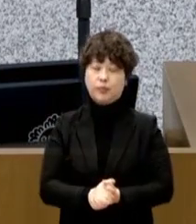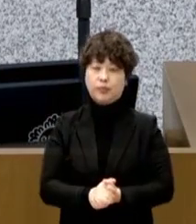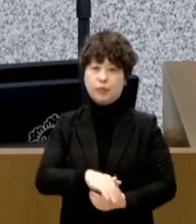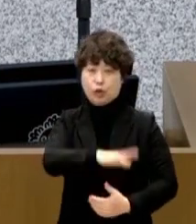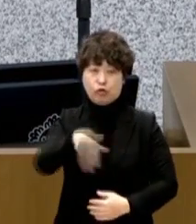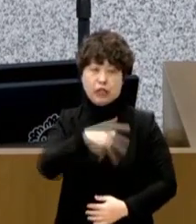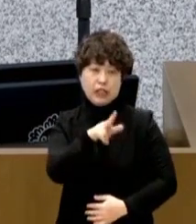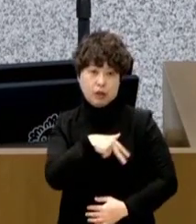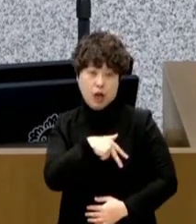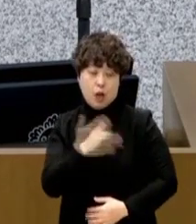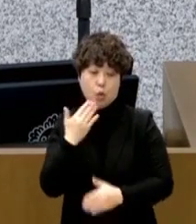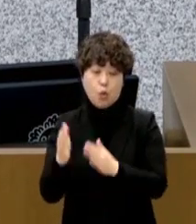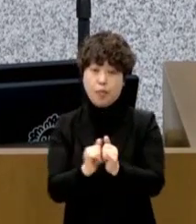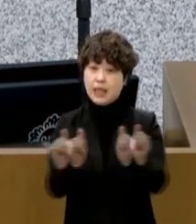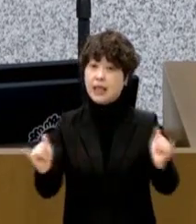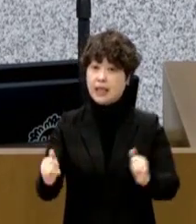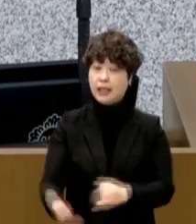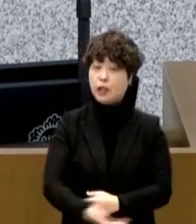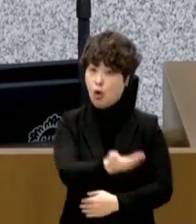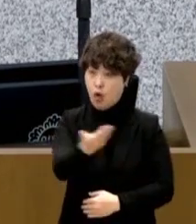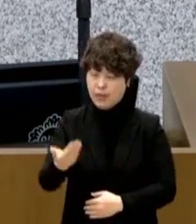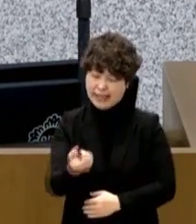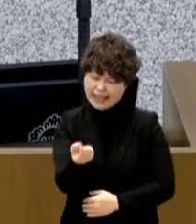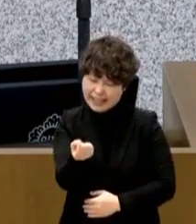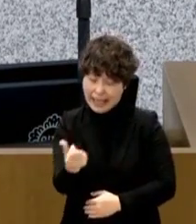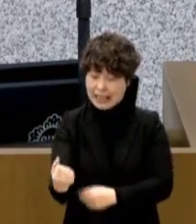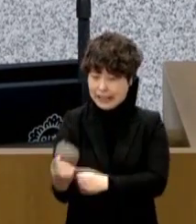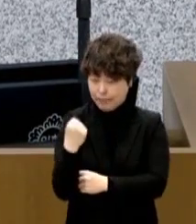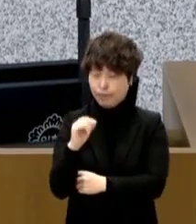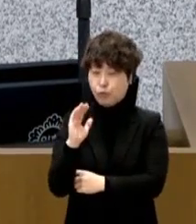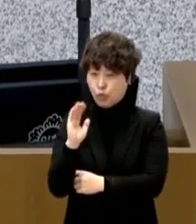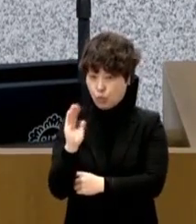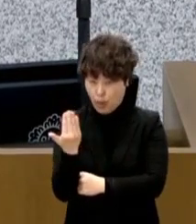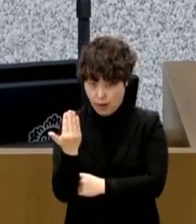경기도의회가 도민 여러분께 작은 힘이 되더라도